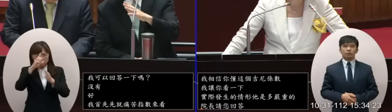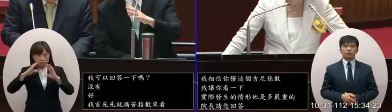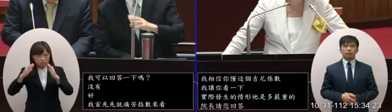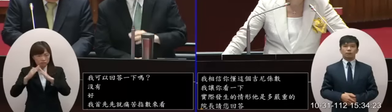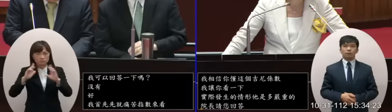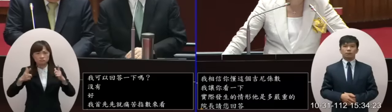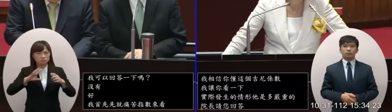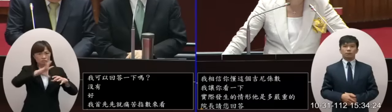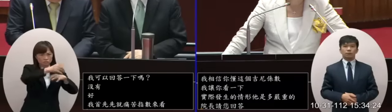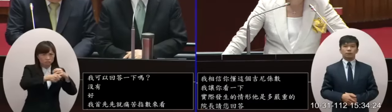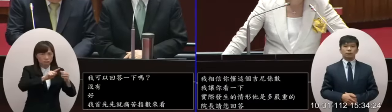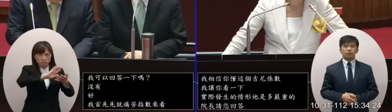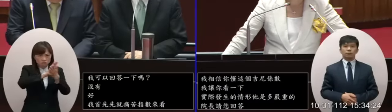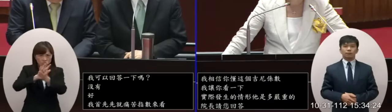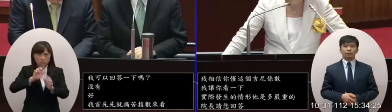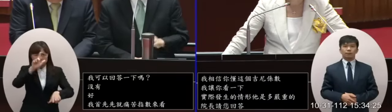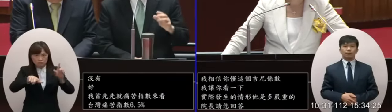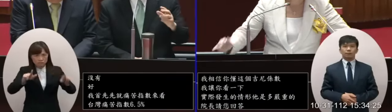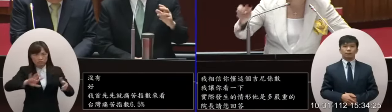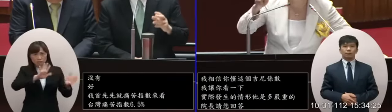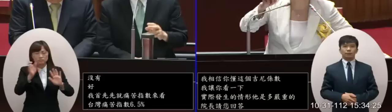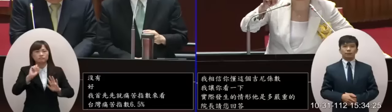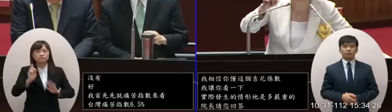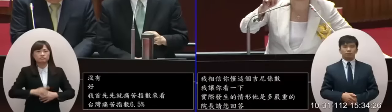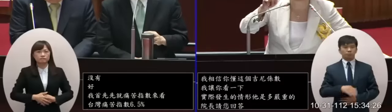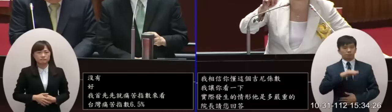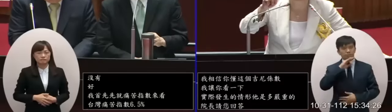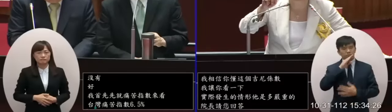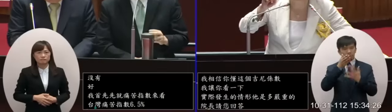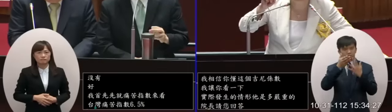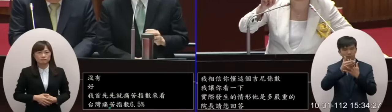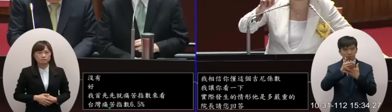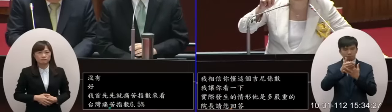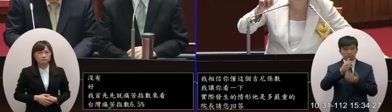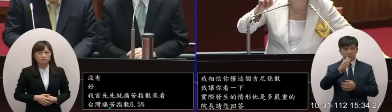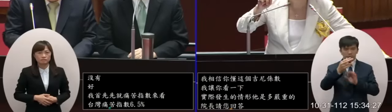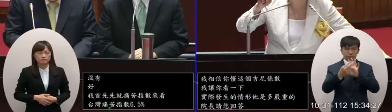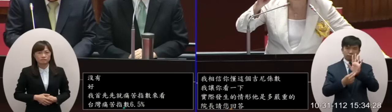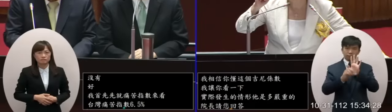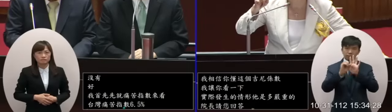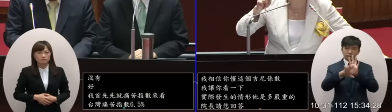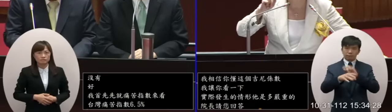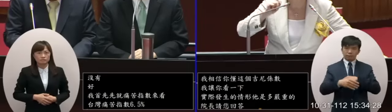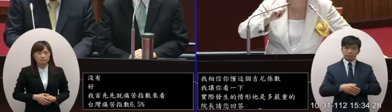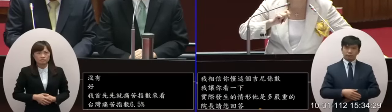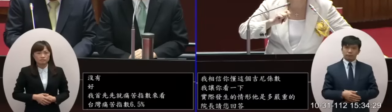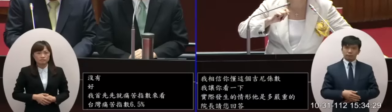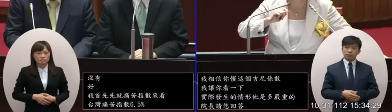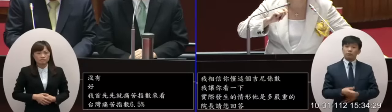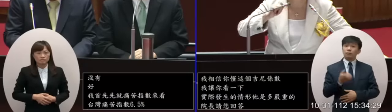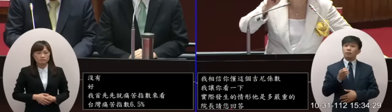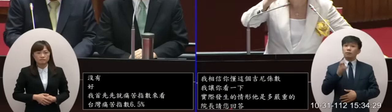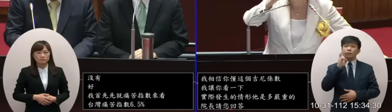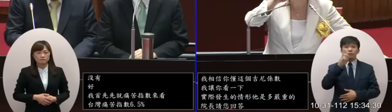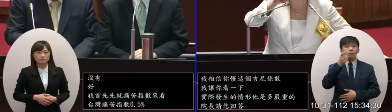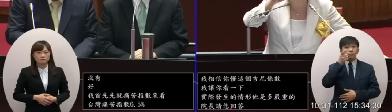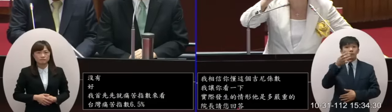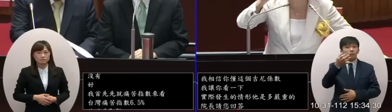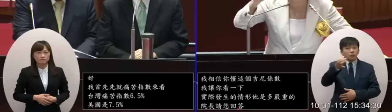全球的变化的这个趋势了哈。那第二个呢？ 我打个岔就好了哈。那个院长，你刚才看薪水的时